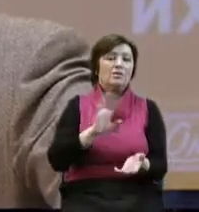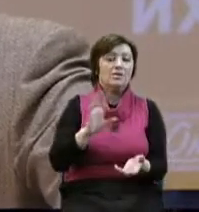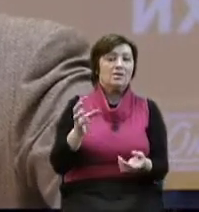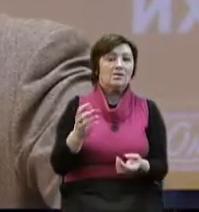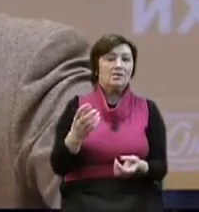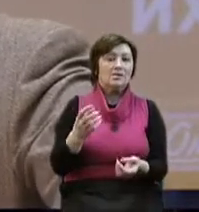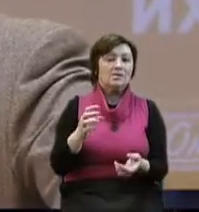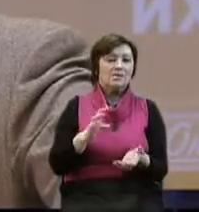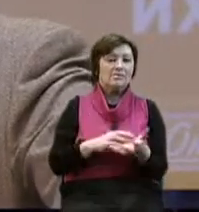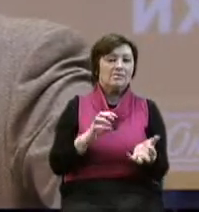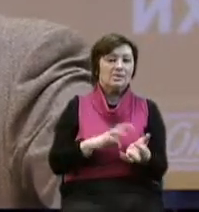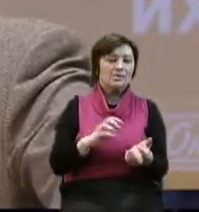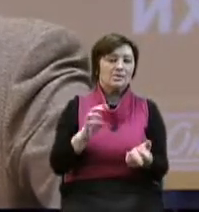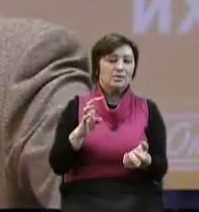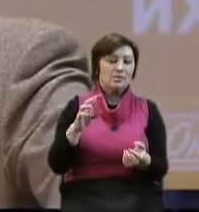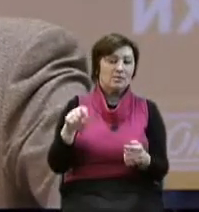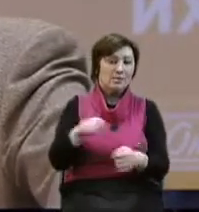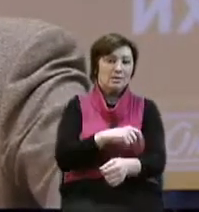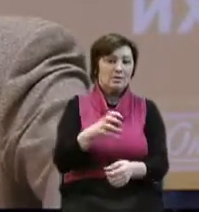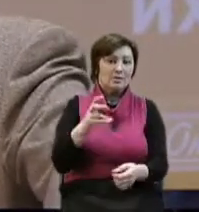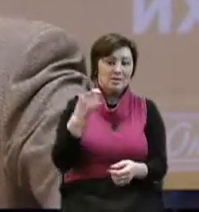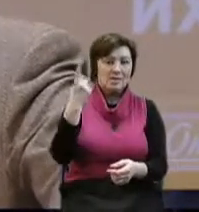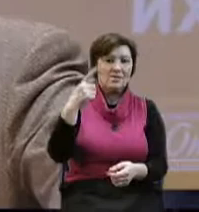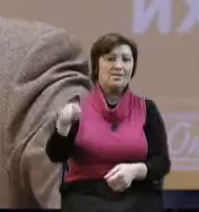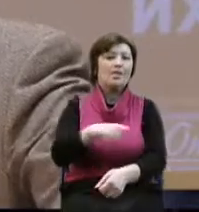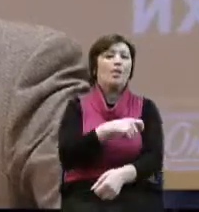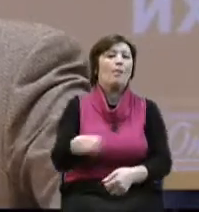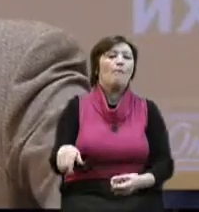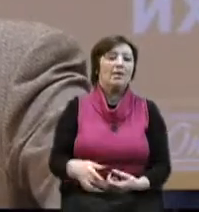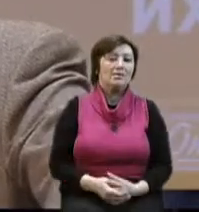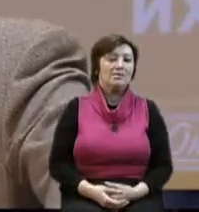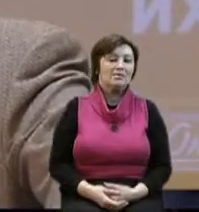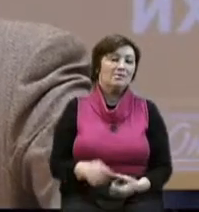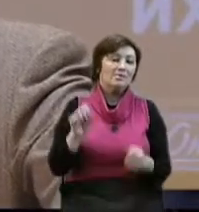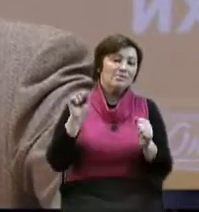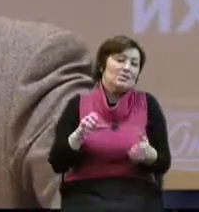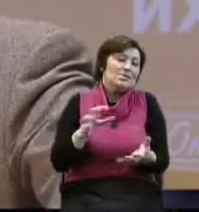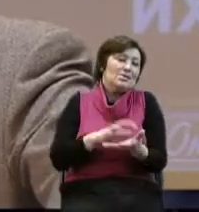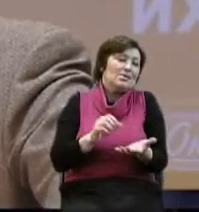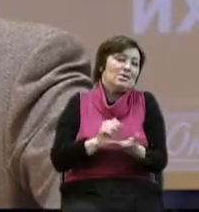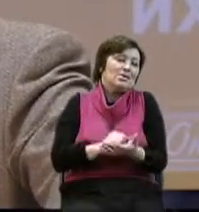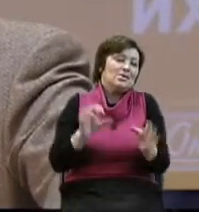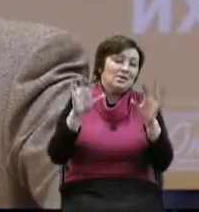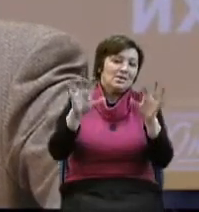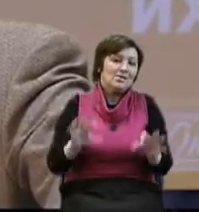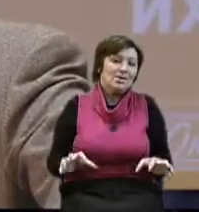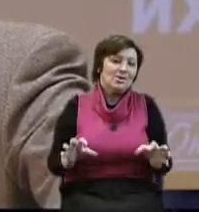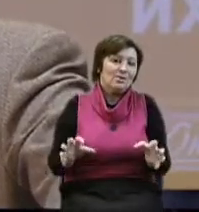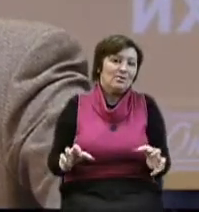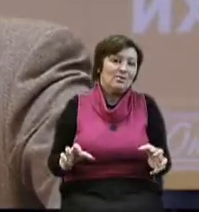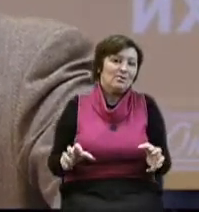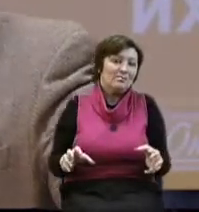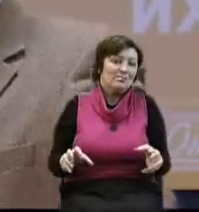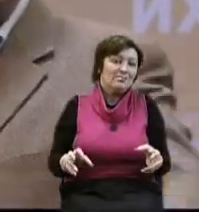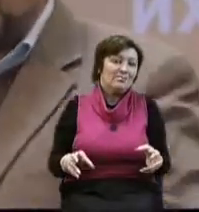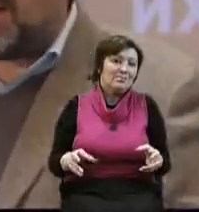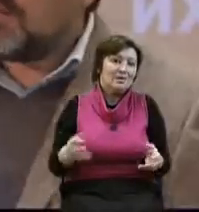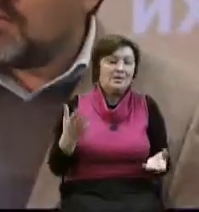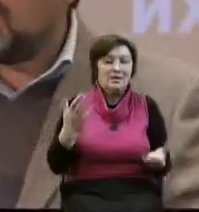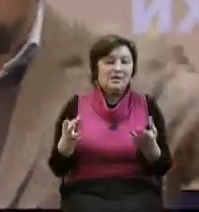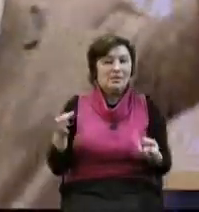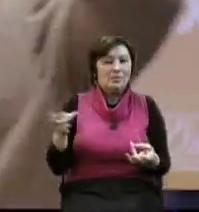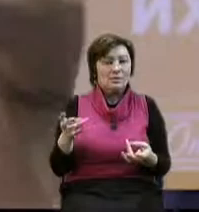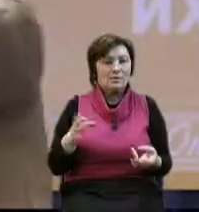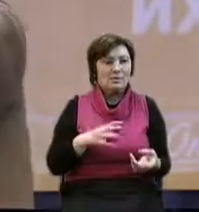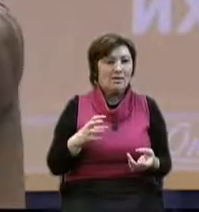а за километр? Можно ли было нарушать закон нижних кефировинов. Или нужно было в